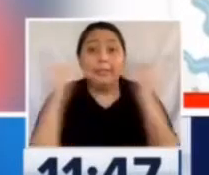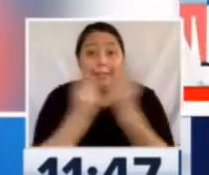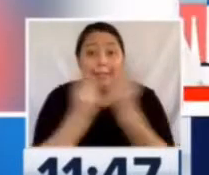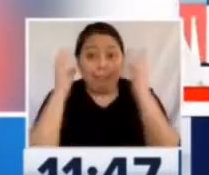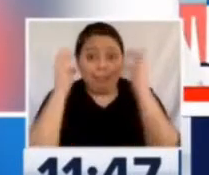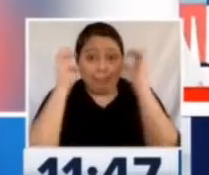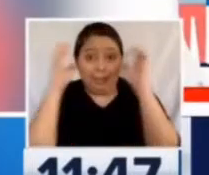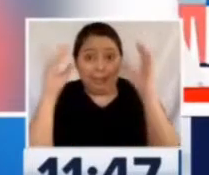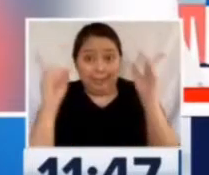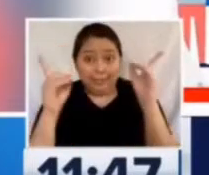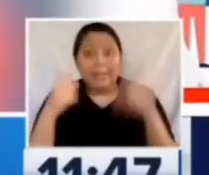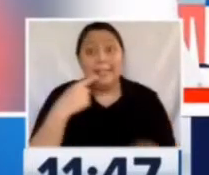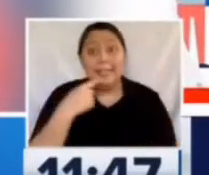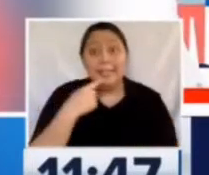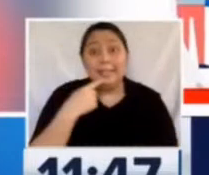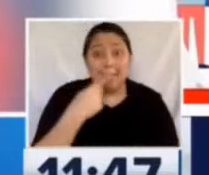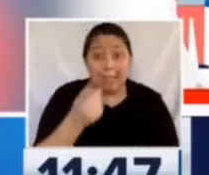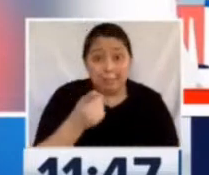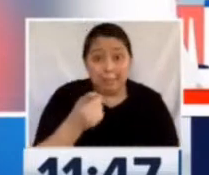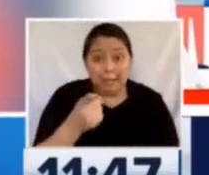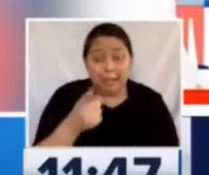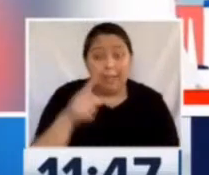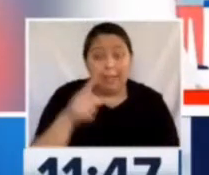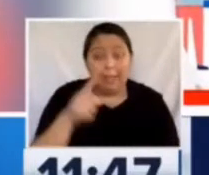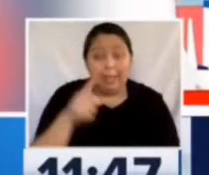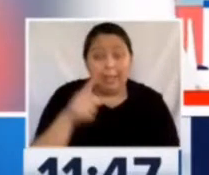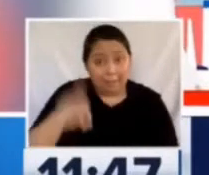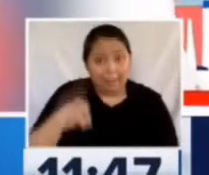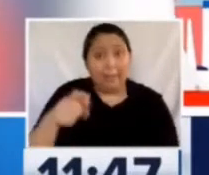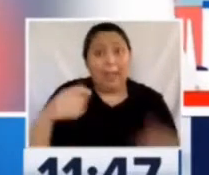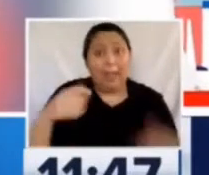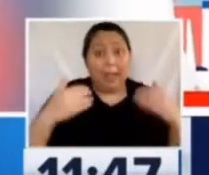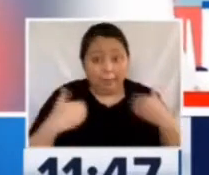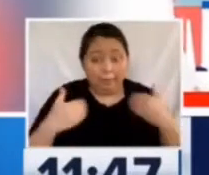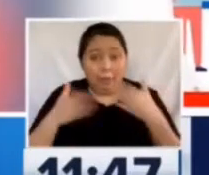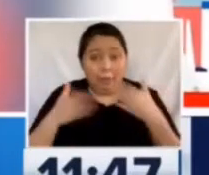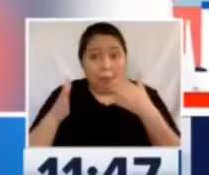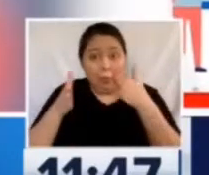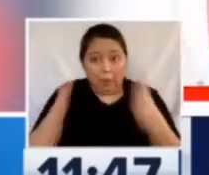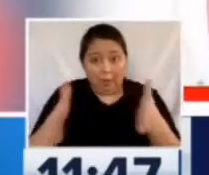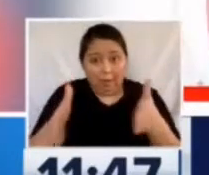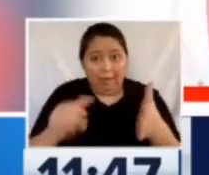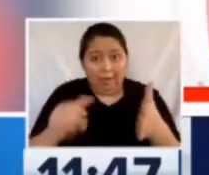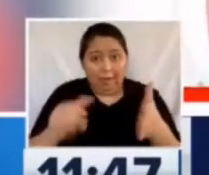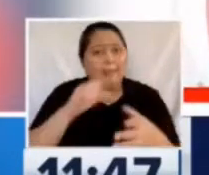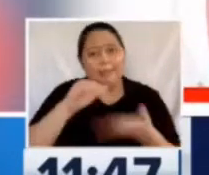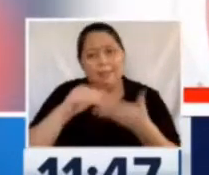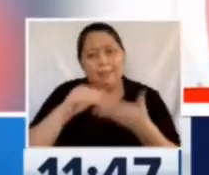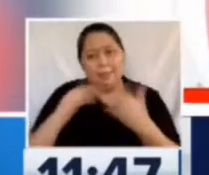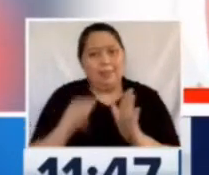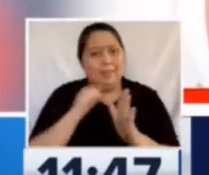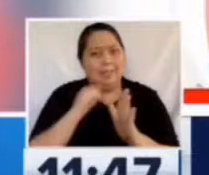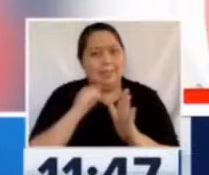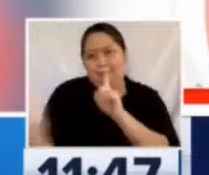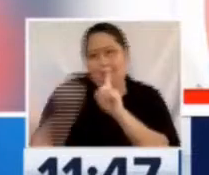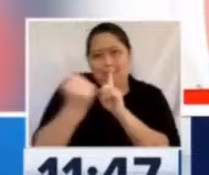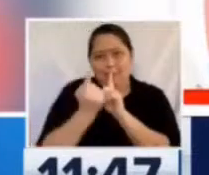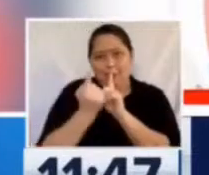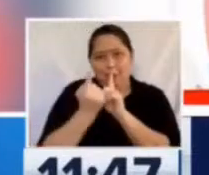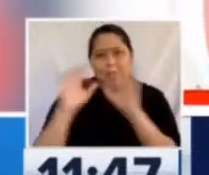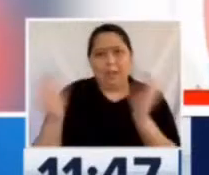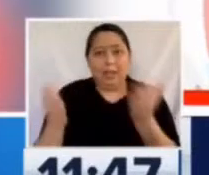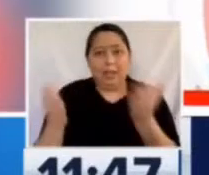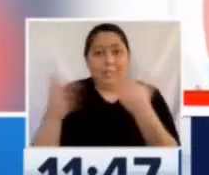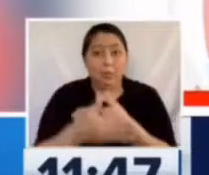but we're putting the foundation. No? Nilalagay natin yung pundasyon. And in 1 week, magagraduate na ho yung 4,000 teachers